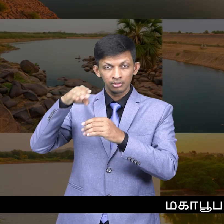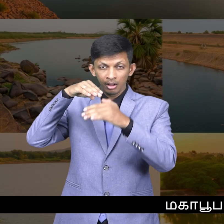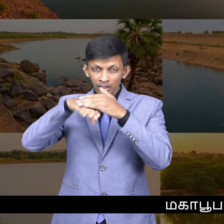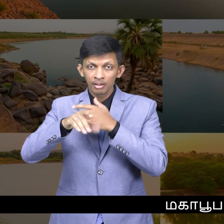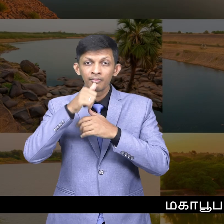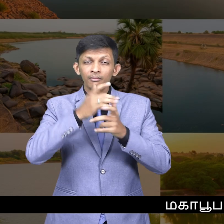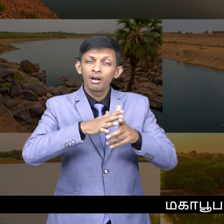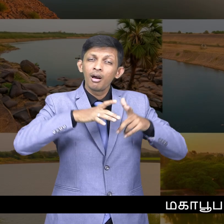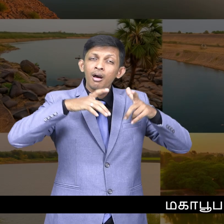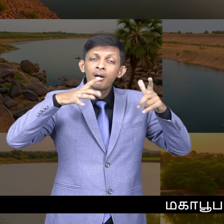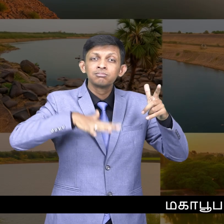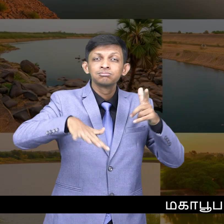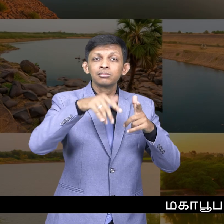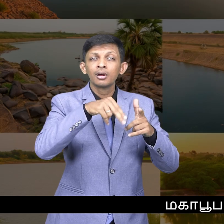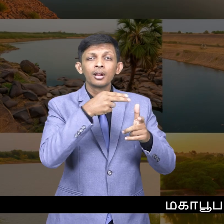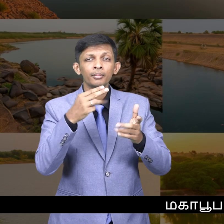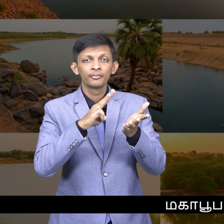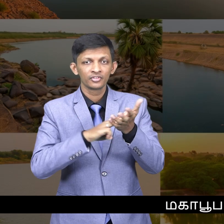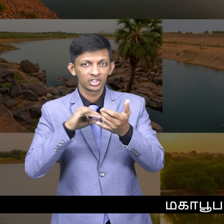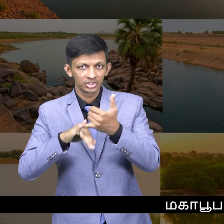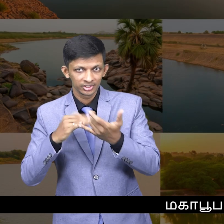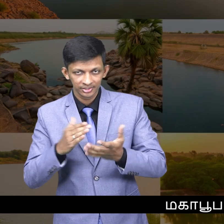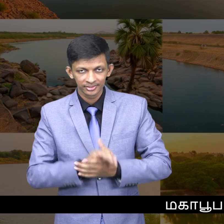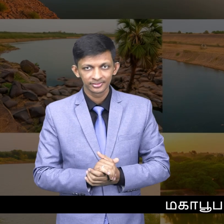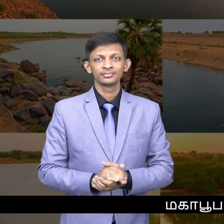மகா பூபால் கடல், பெப்பேரு,